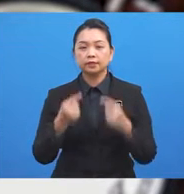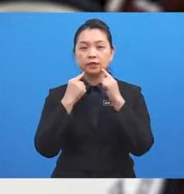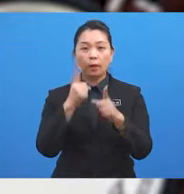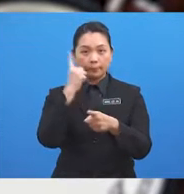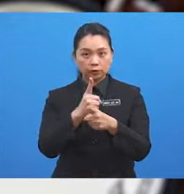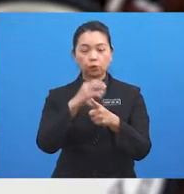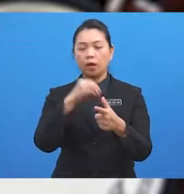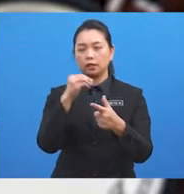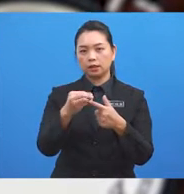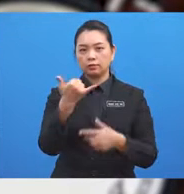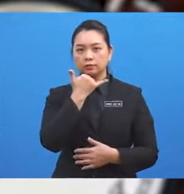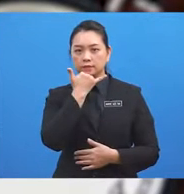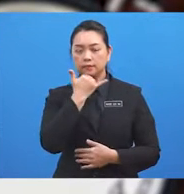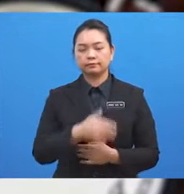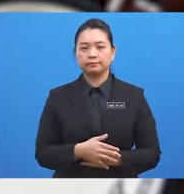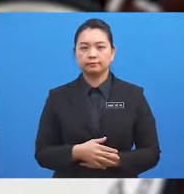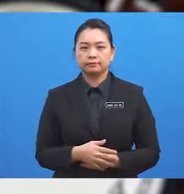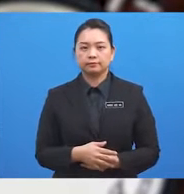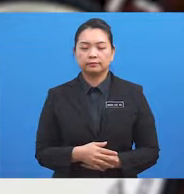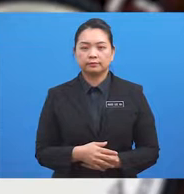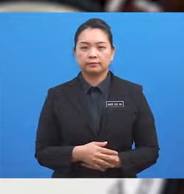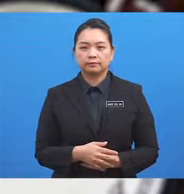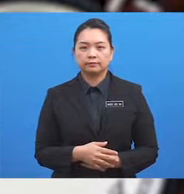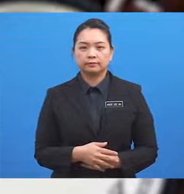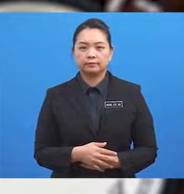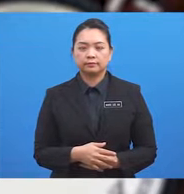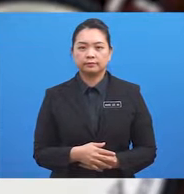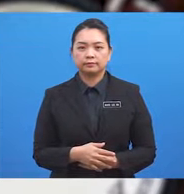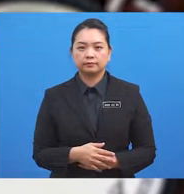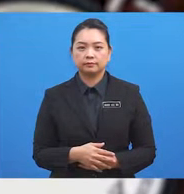atau salah berdasarkan soalan yang diberikan.